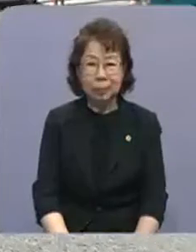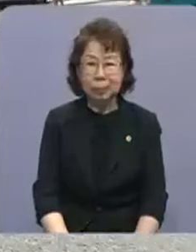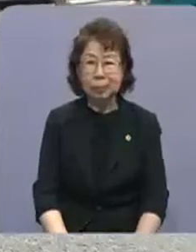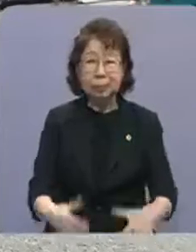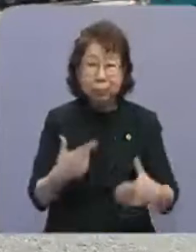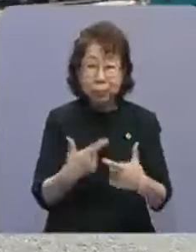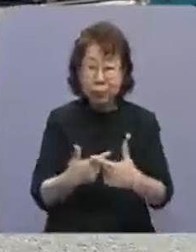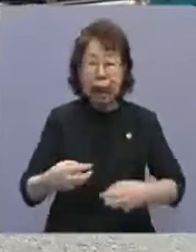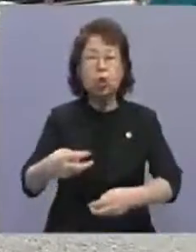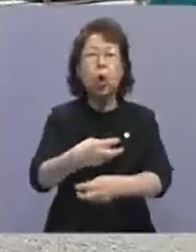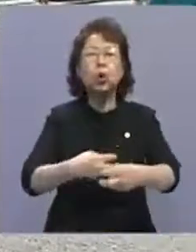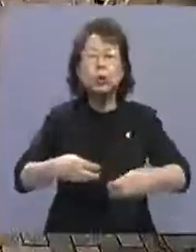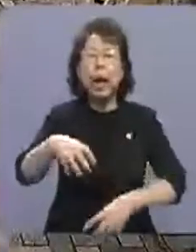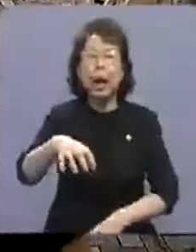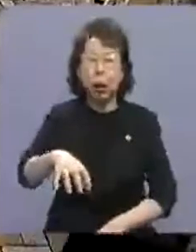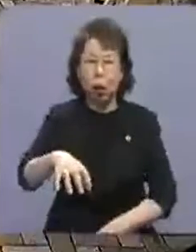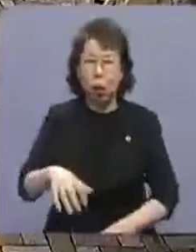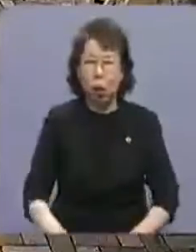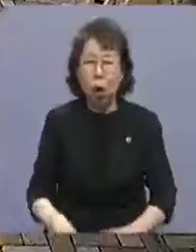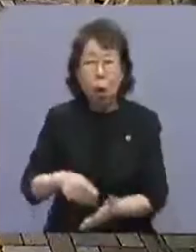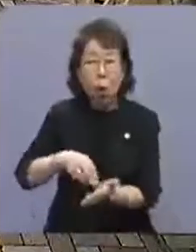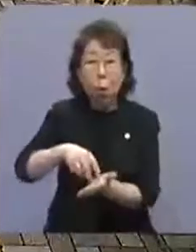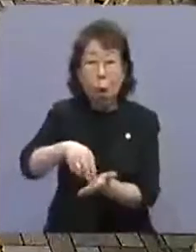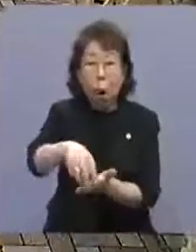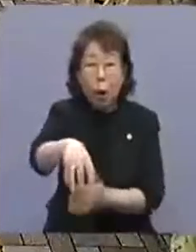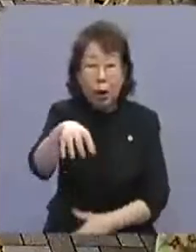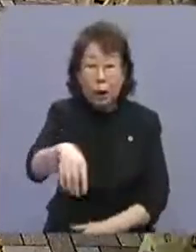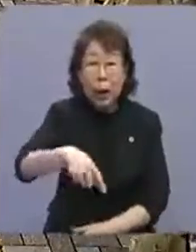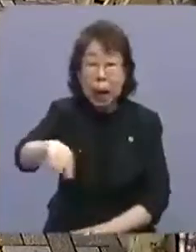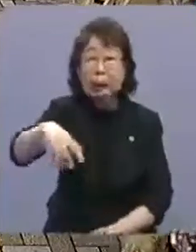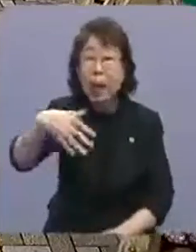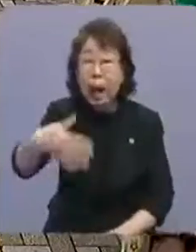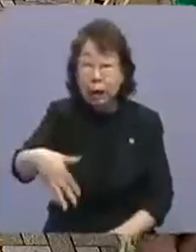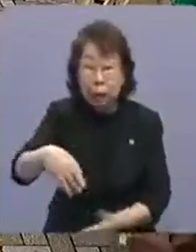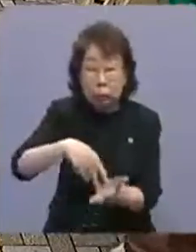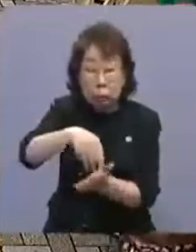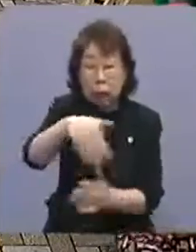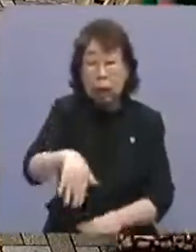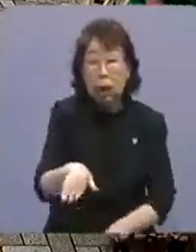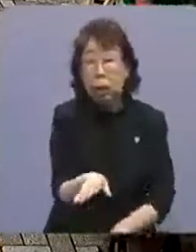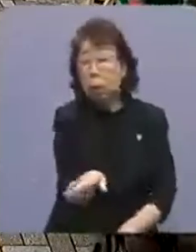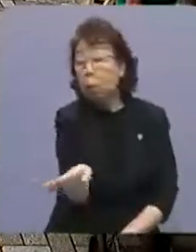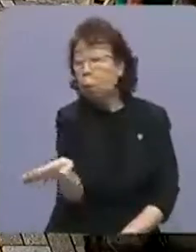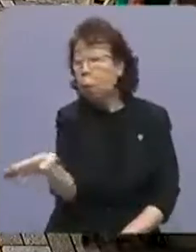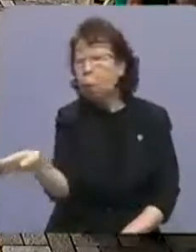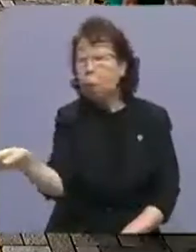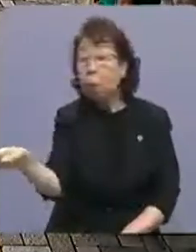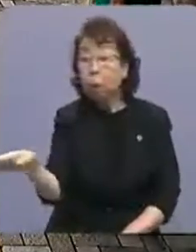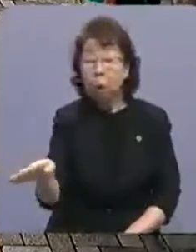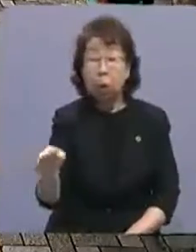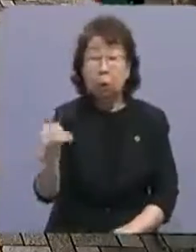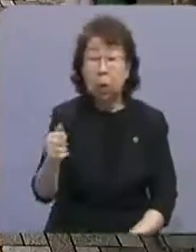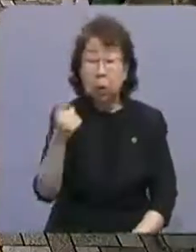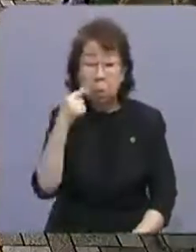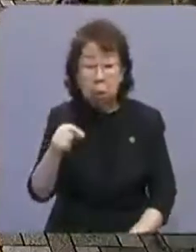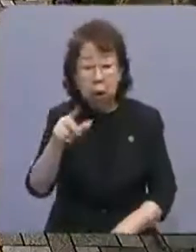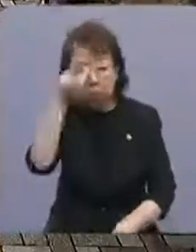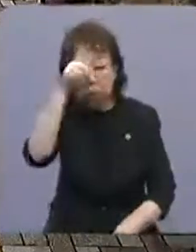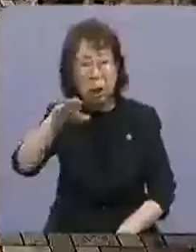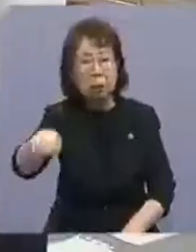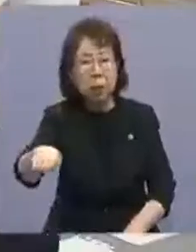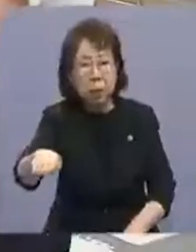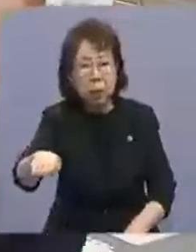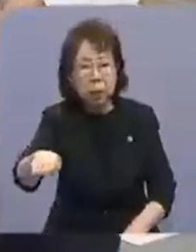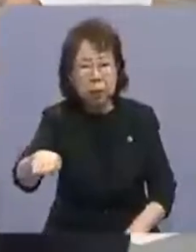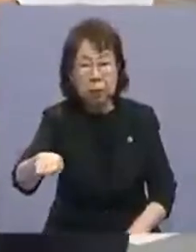부산의 한 교차로입니다. 보행자가 다 건너지 않았는데 우회전에 횡단보도를 지나친 차를 경찰이 멈춰